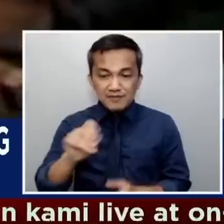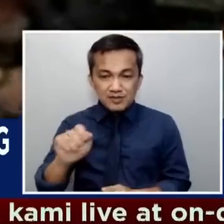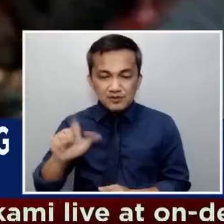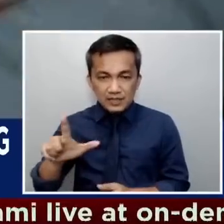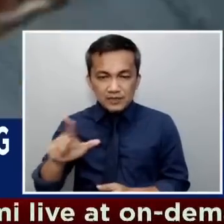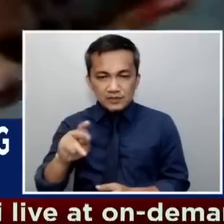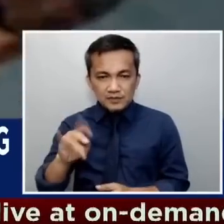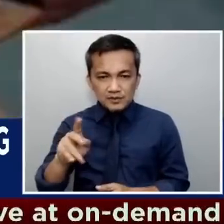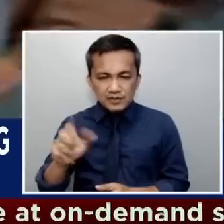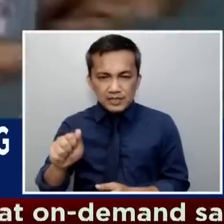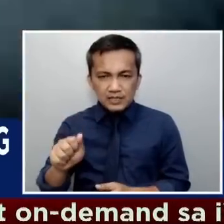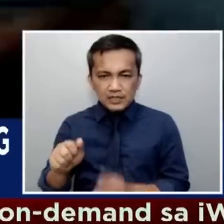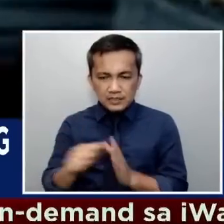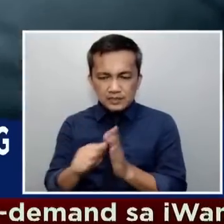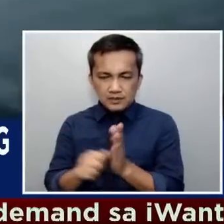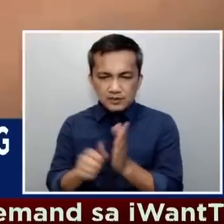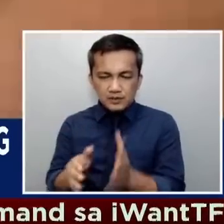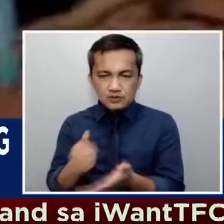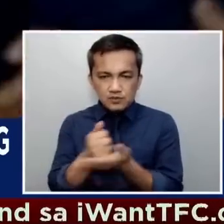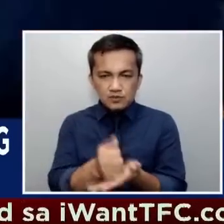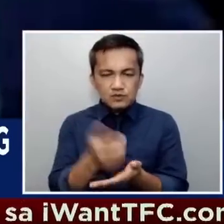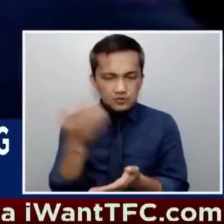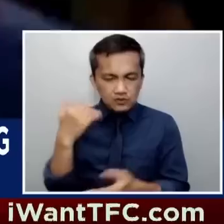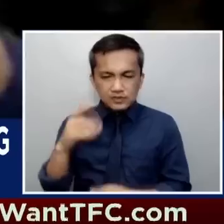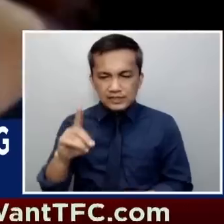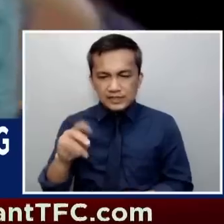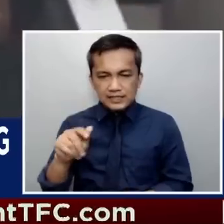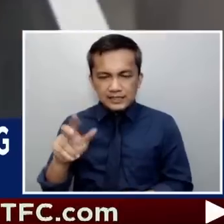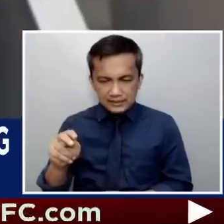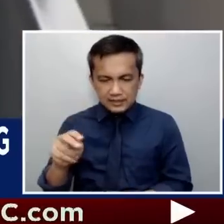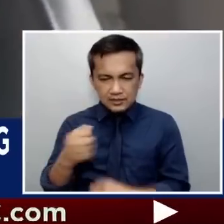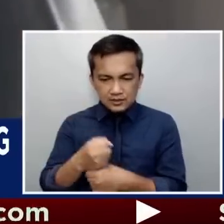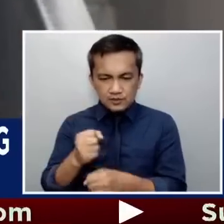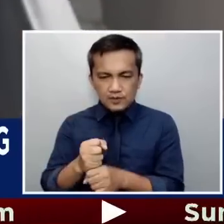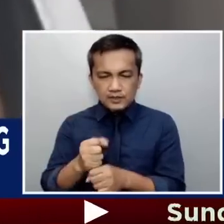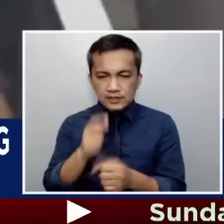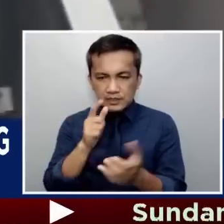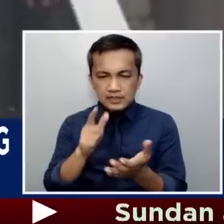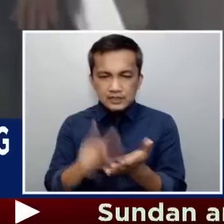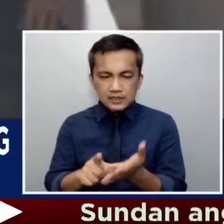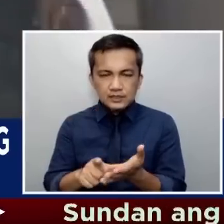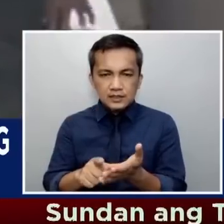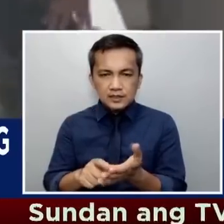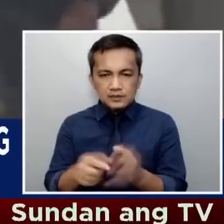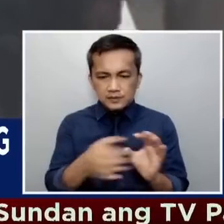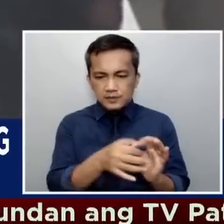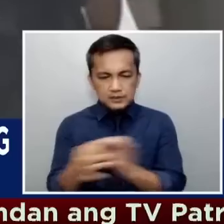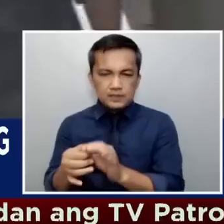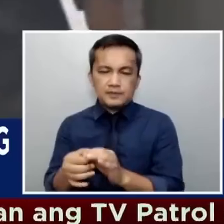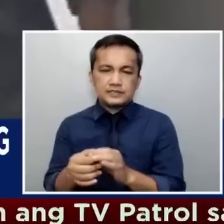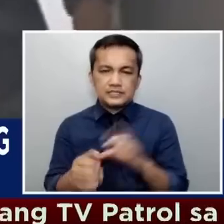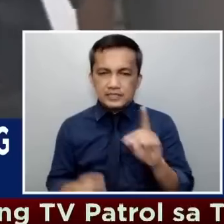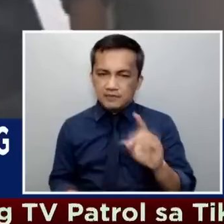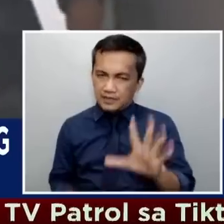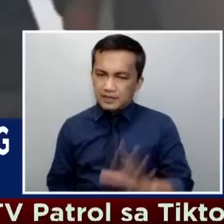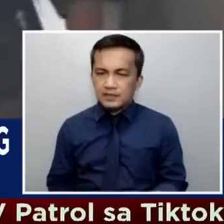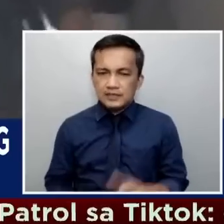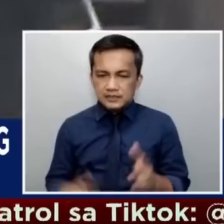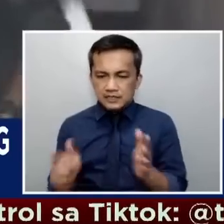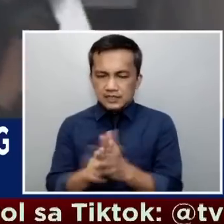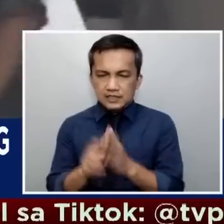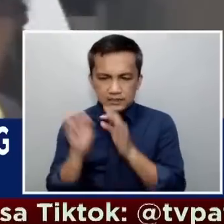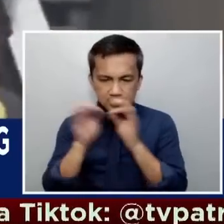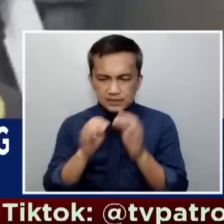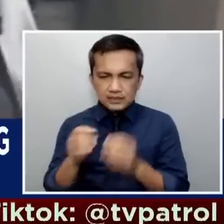na tumulong umano noon kay Dayan na gumawa ng affidavit para pilit idawit si De Lima sa illegal drug trade ito